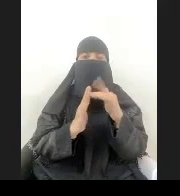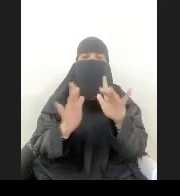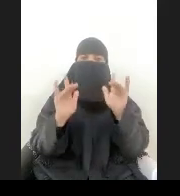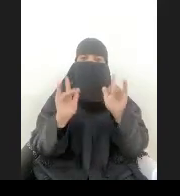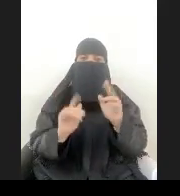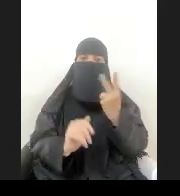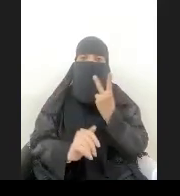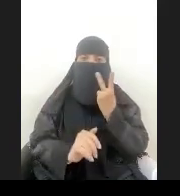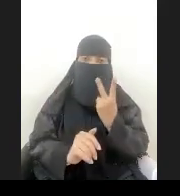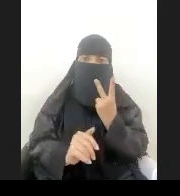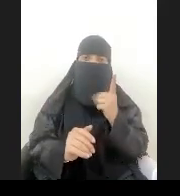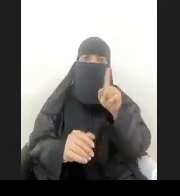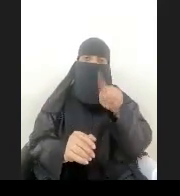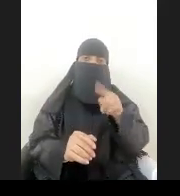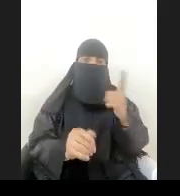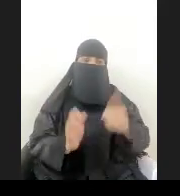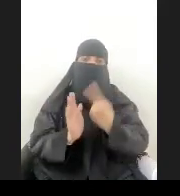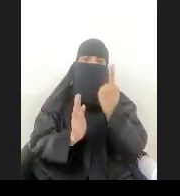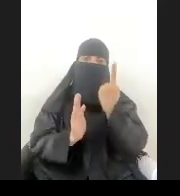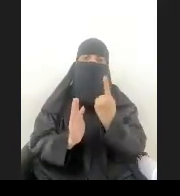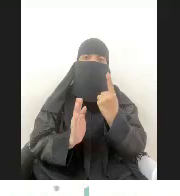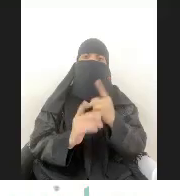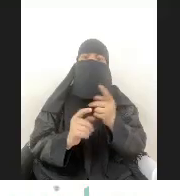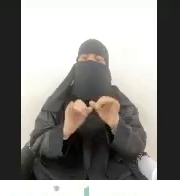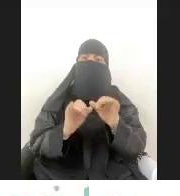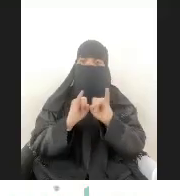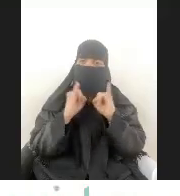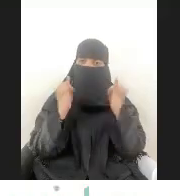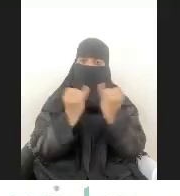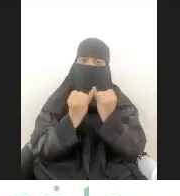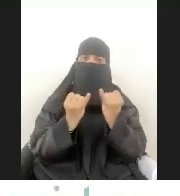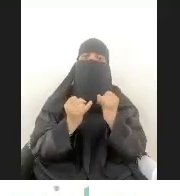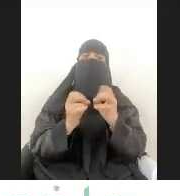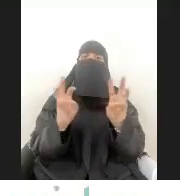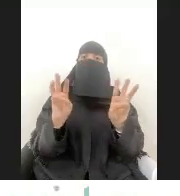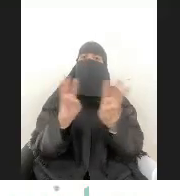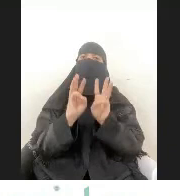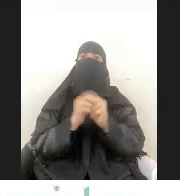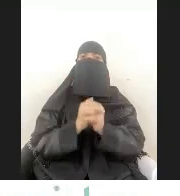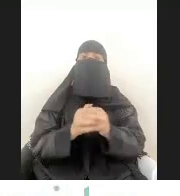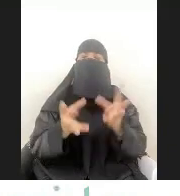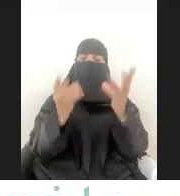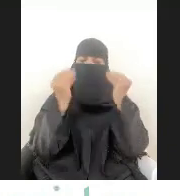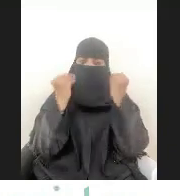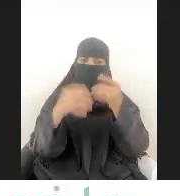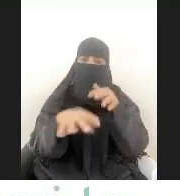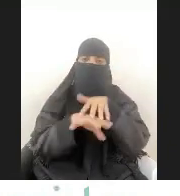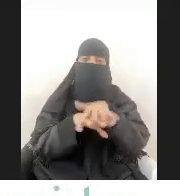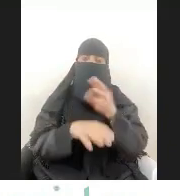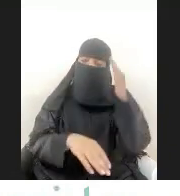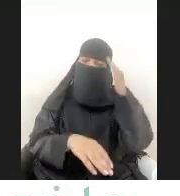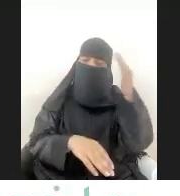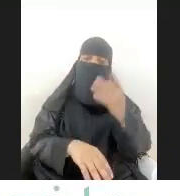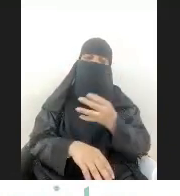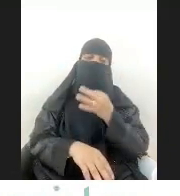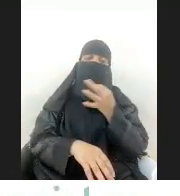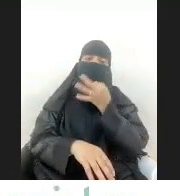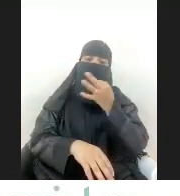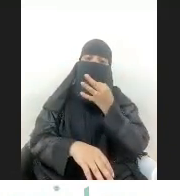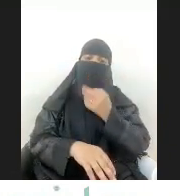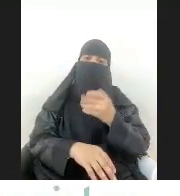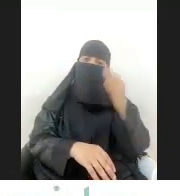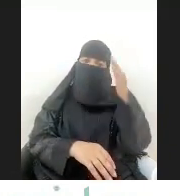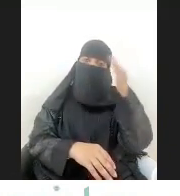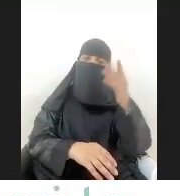اليوم الأول للملتقى الافتراضي للتعلم المدمج. شكرا لكم متحدثين الكرام على تعاونكم في إثراء